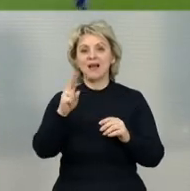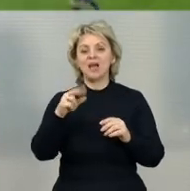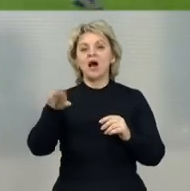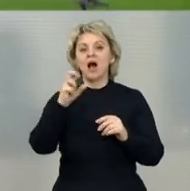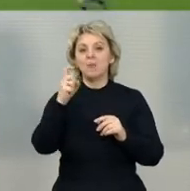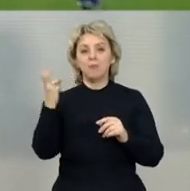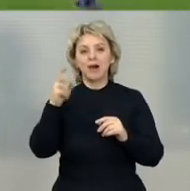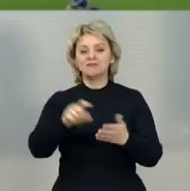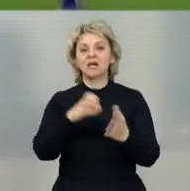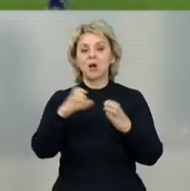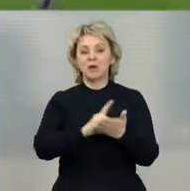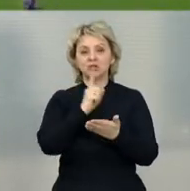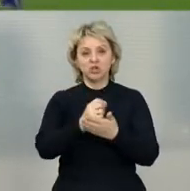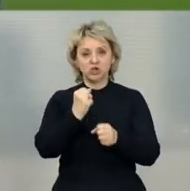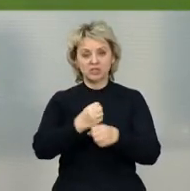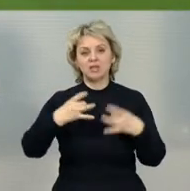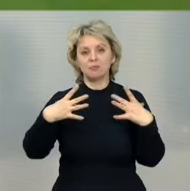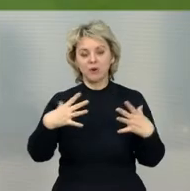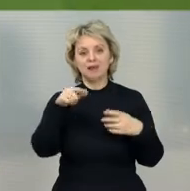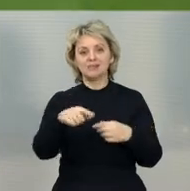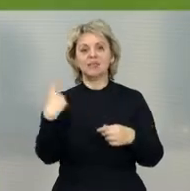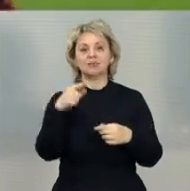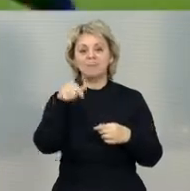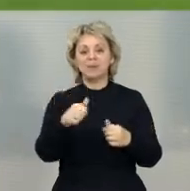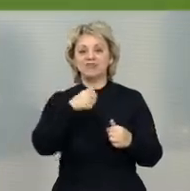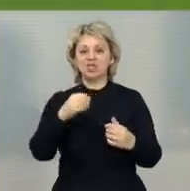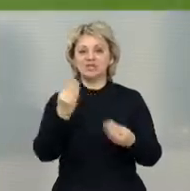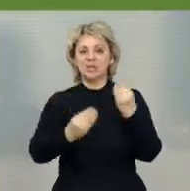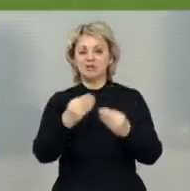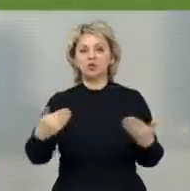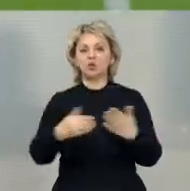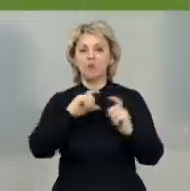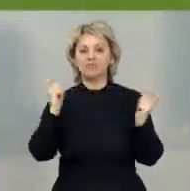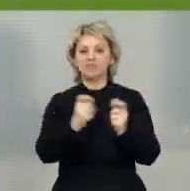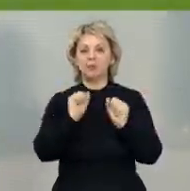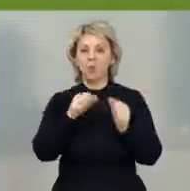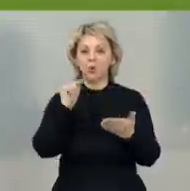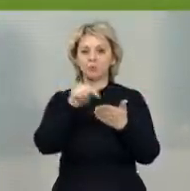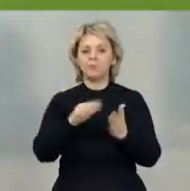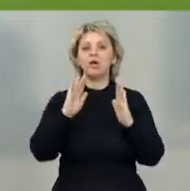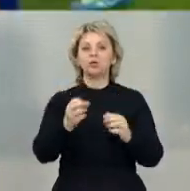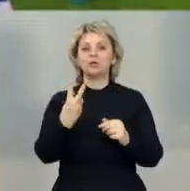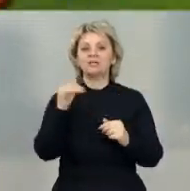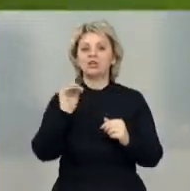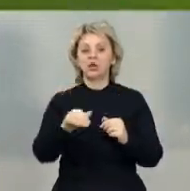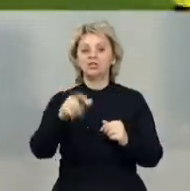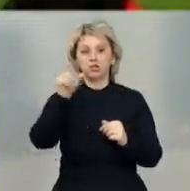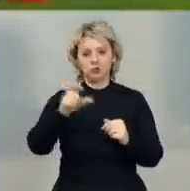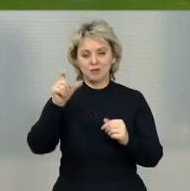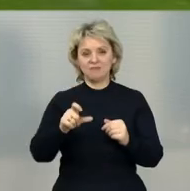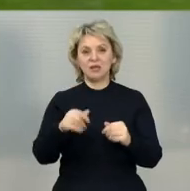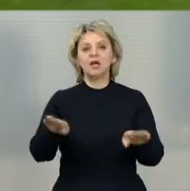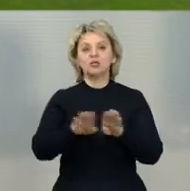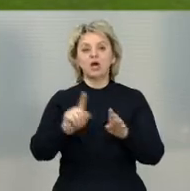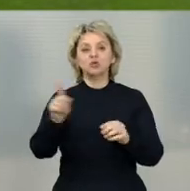Хабаровска, команда обязана устроить праздник. На первый тестовый матч на новый стадион смогут попасть только 13 тысяч человек.